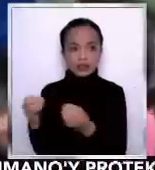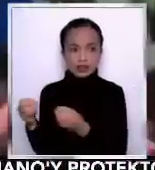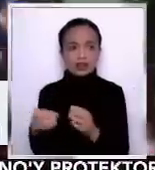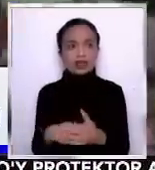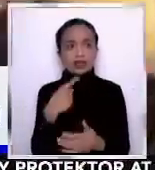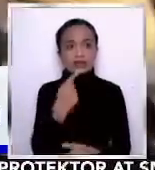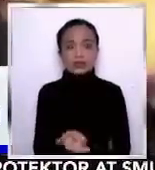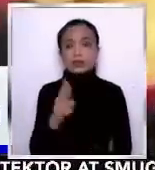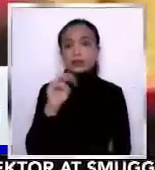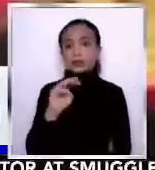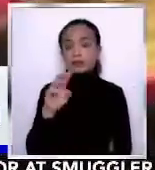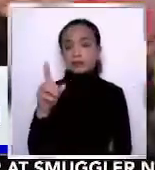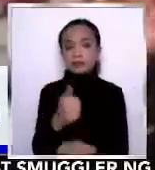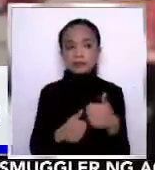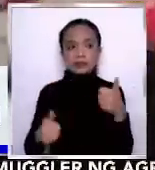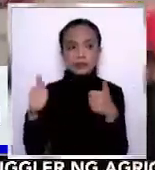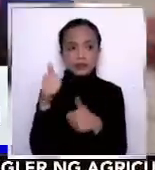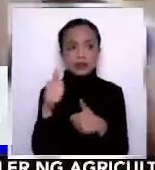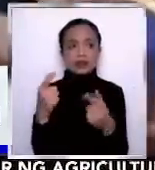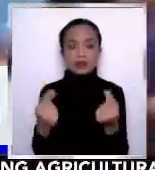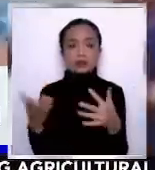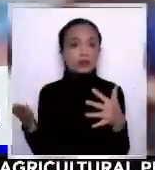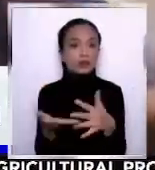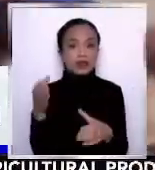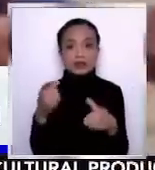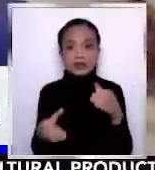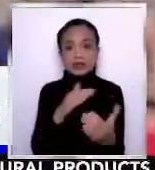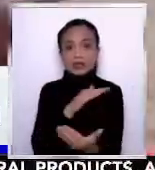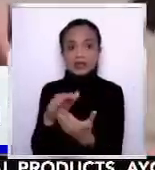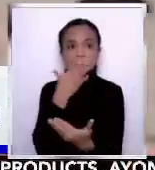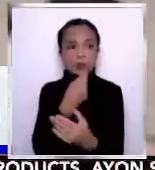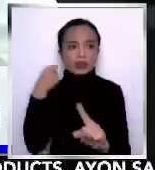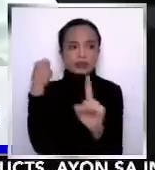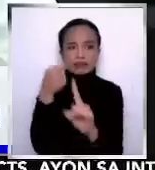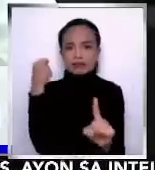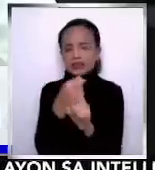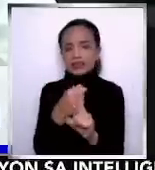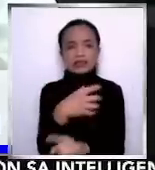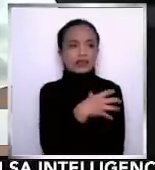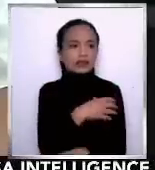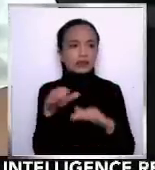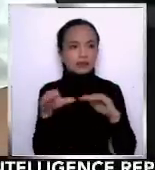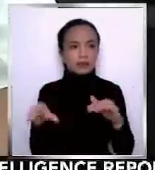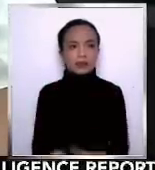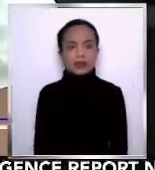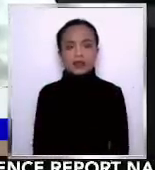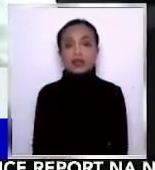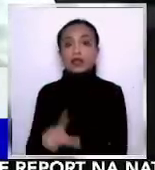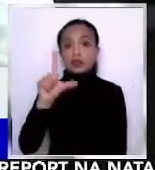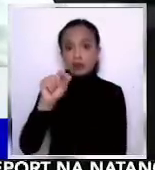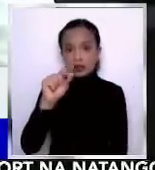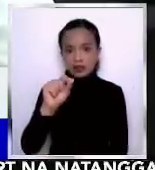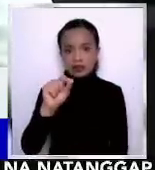MMDA Chairman Romando Artes, magsasampa sila ng kaso laban sa mga nambugbog sa kanilang mga enforcer. Dalawa po na yung na-identify dahil